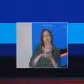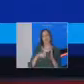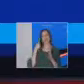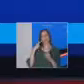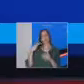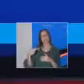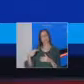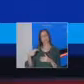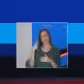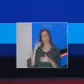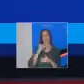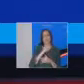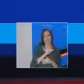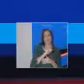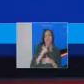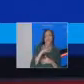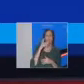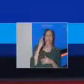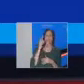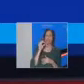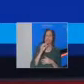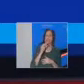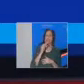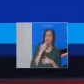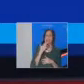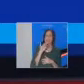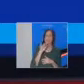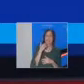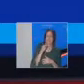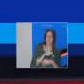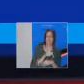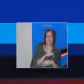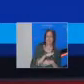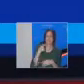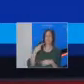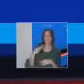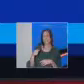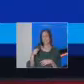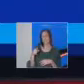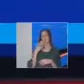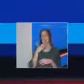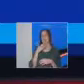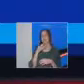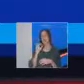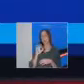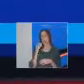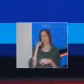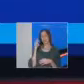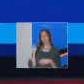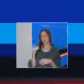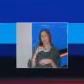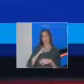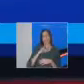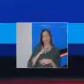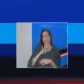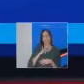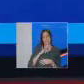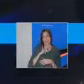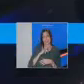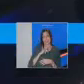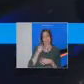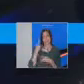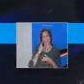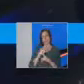J3, ובעצם נשמע שאיפאק מייצג הרבה יותר דעות של יהדות ישראל, בעוד שג'י סריט את היהדות ארצות הברית. קיצור,